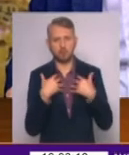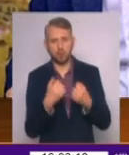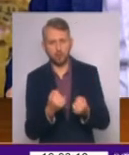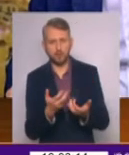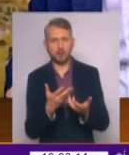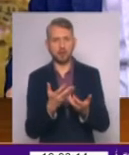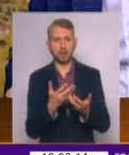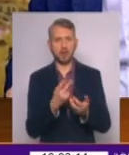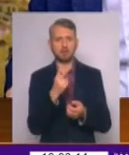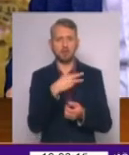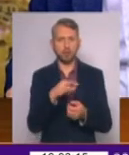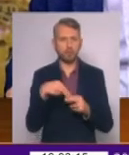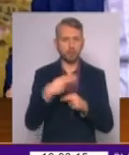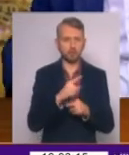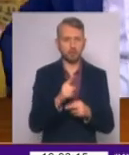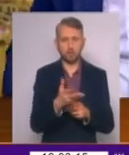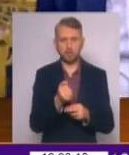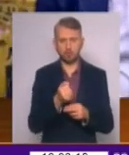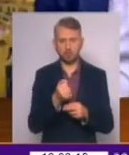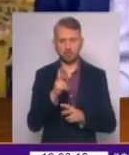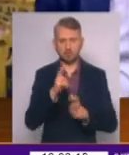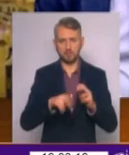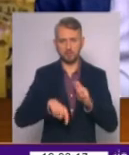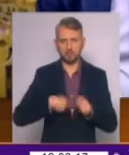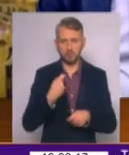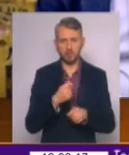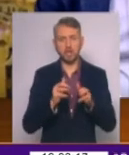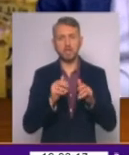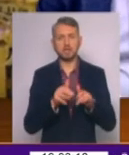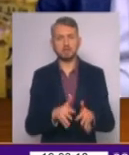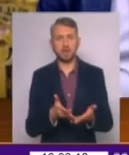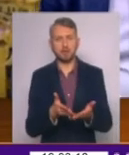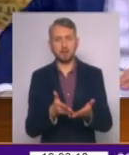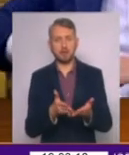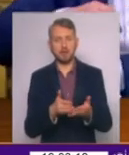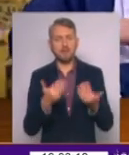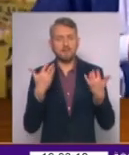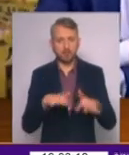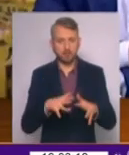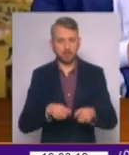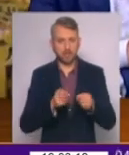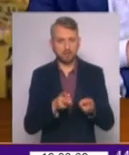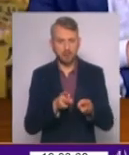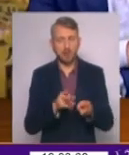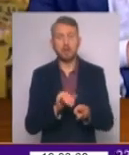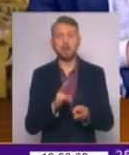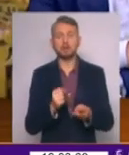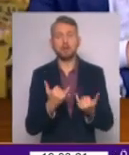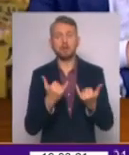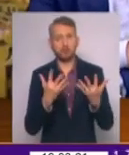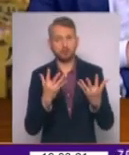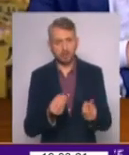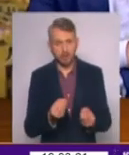відшкодування 2 мільйонів гривень, що отримало підприємство збитку, справа втрачена кримінальна. І на сьогоднішній